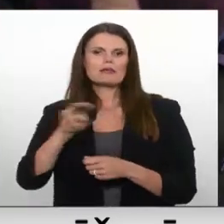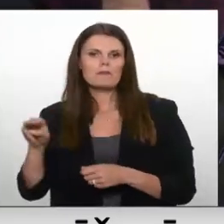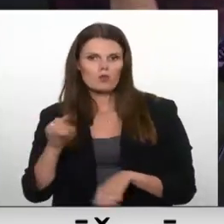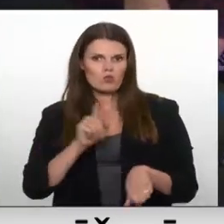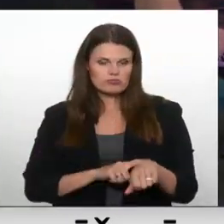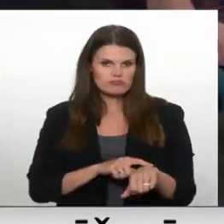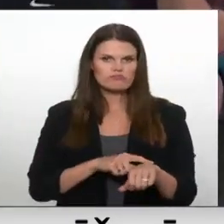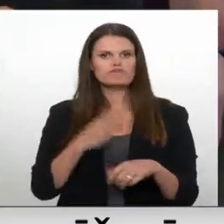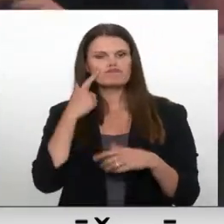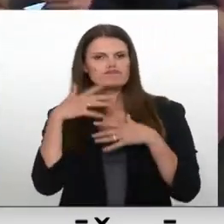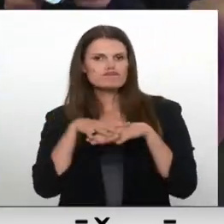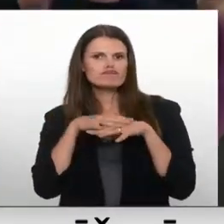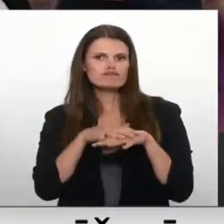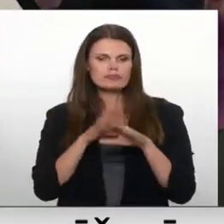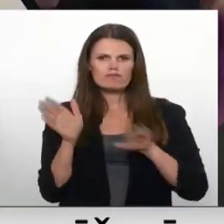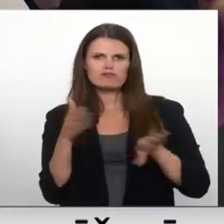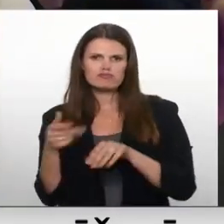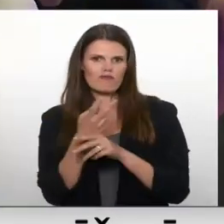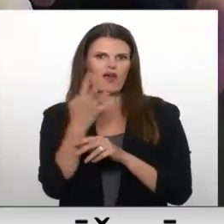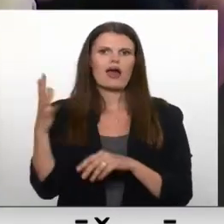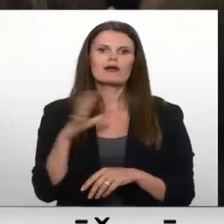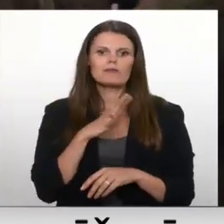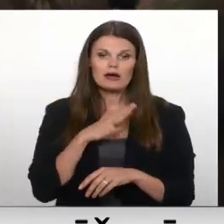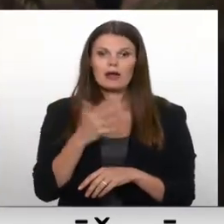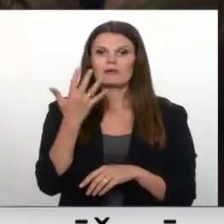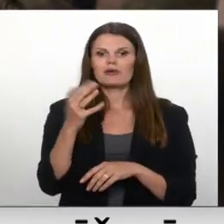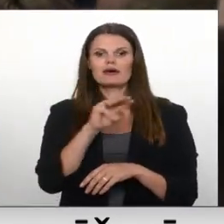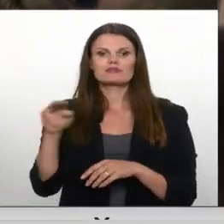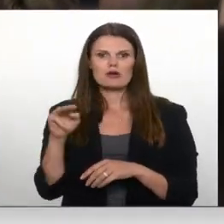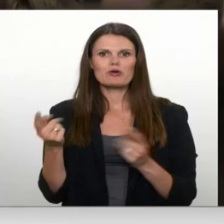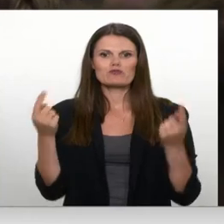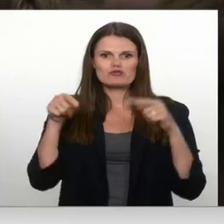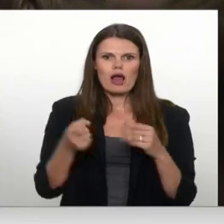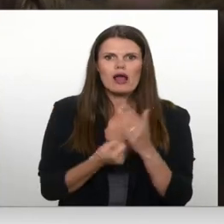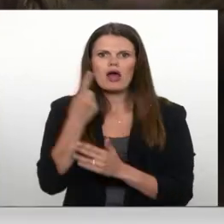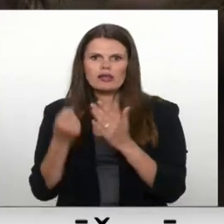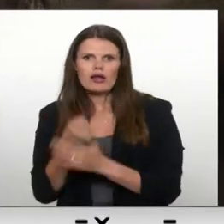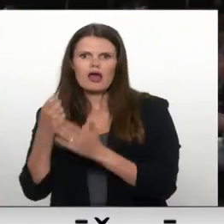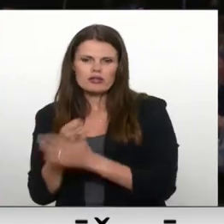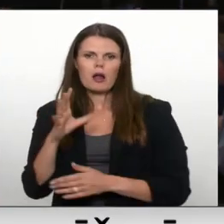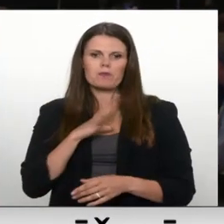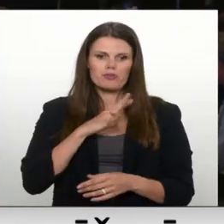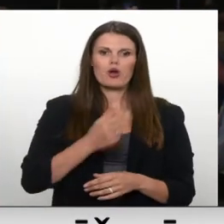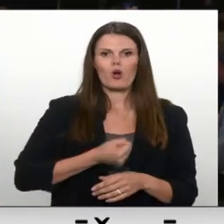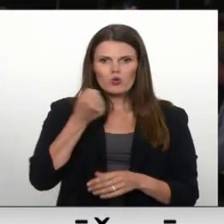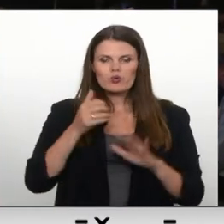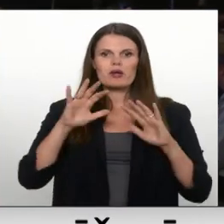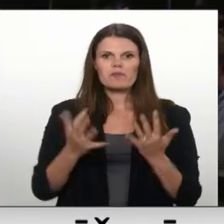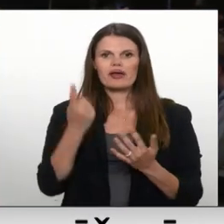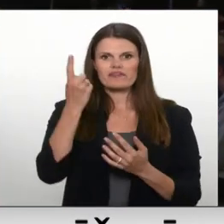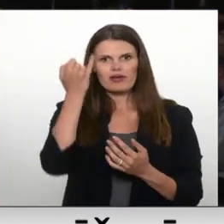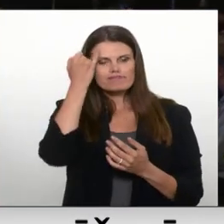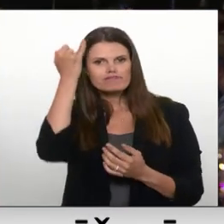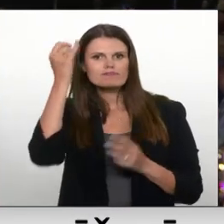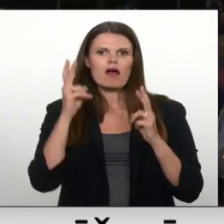tādas domāšanas sesijas bija vairākas. 5 minūšu laikā radīt daudz, ko bija grūti, bet viena ideja bija, ka krāsas